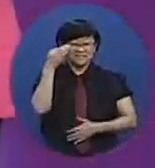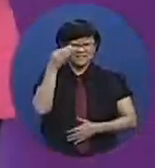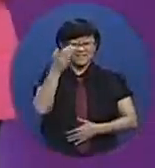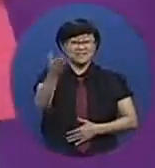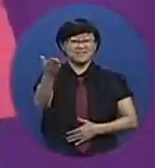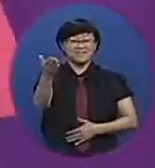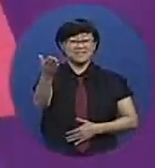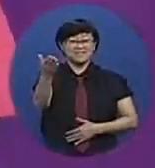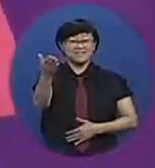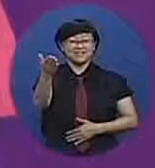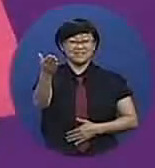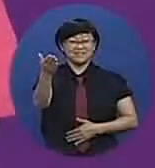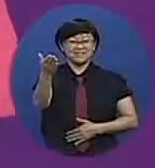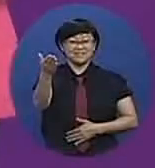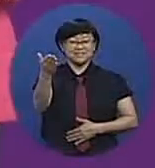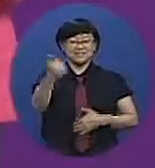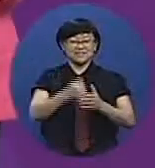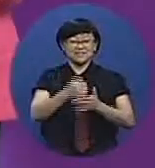점수 주세요.